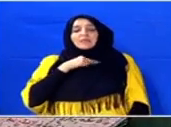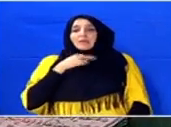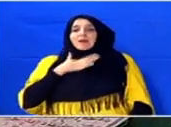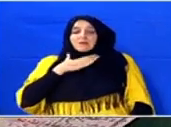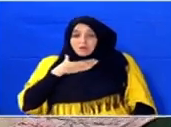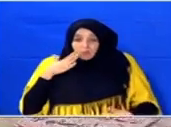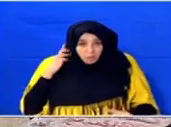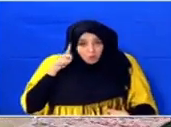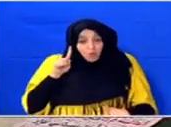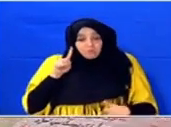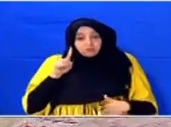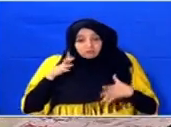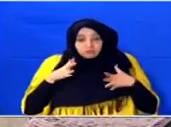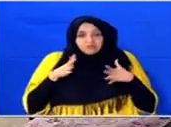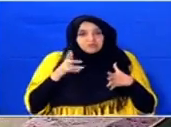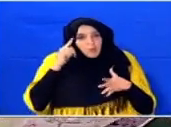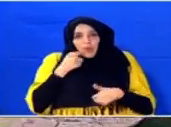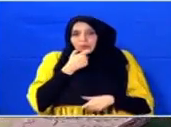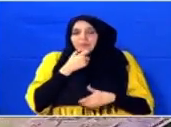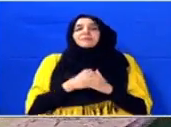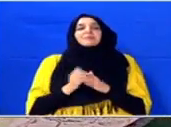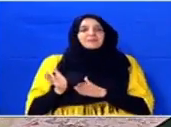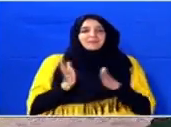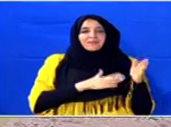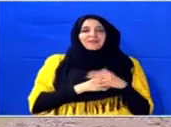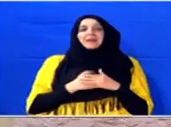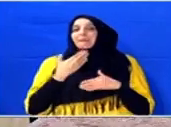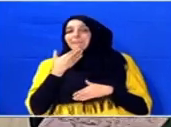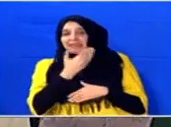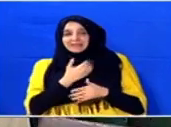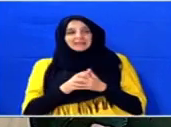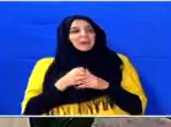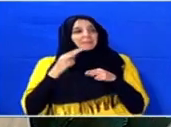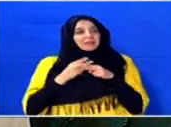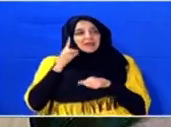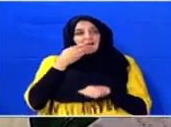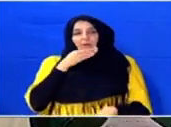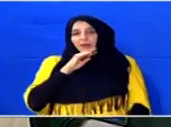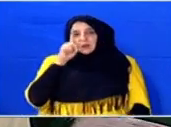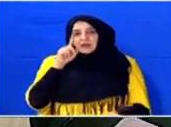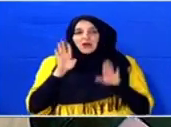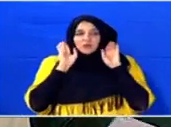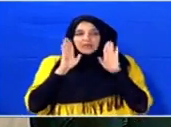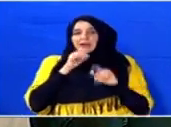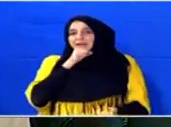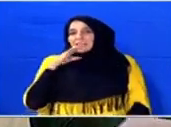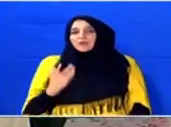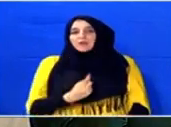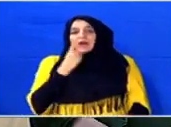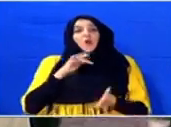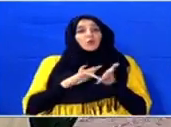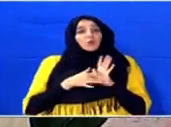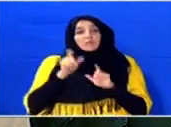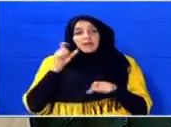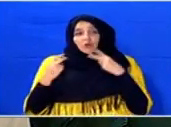الفرنجات بارك الله فيك بسم الله والحمد لله والصلاه والسلام على رسول الله بعشر مشاهدين كرم